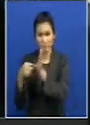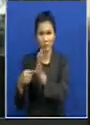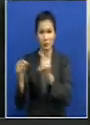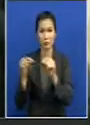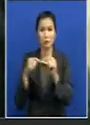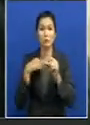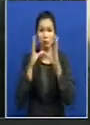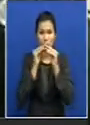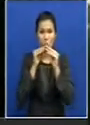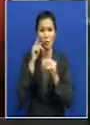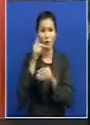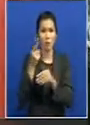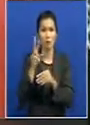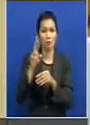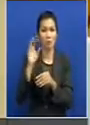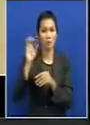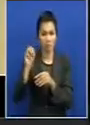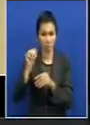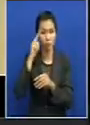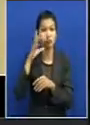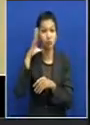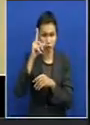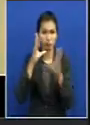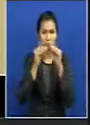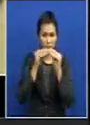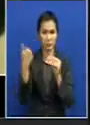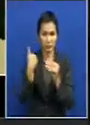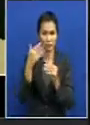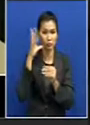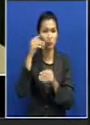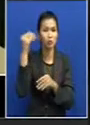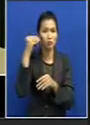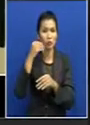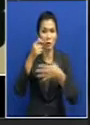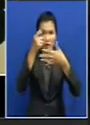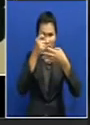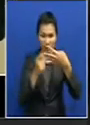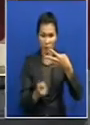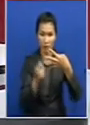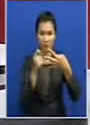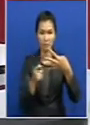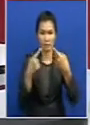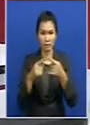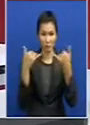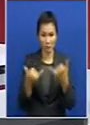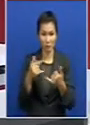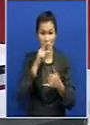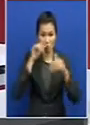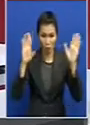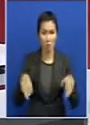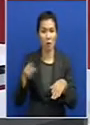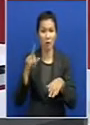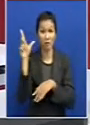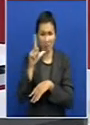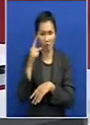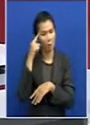สู่ที่ประชุมครม.ด้วยน่าจะเข้าวันพรุ่งนี้พรุ่งนี้จะมีการประชุมกันทุกวันอังคาร แล้วดูแล้วเหมือนนกแอร์ตอนนี้กำลังทำงานหนัก